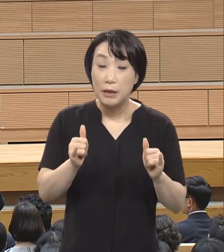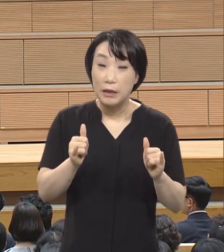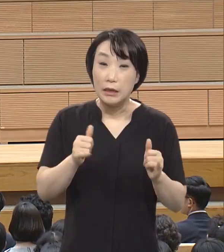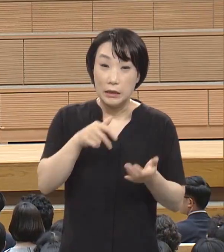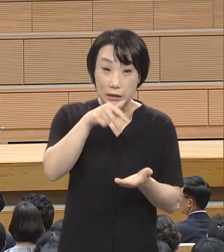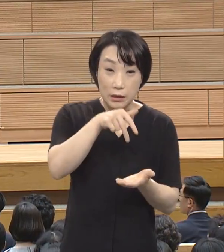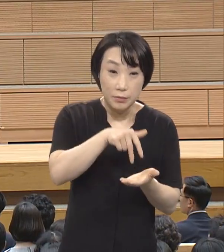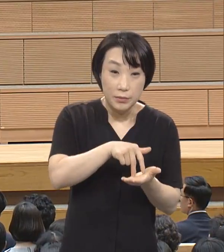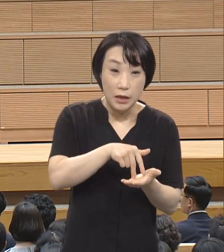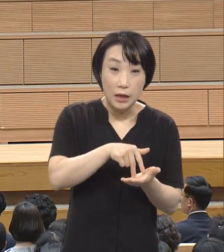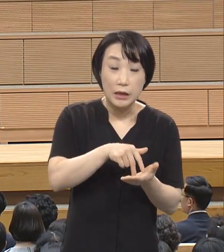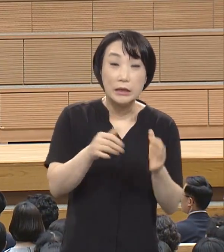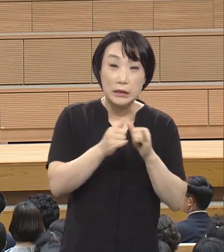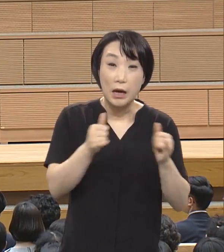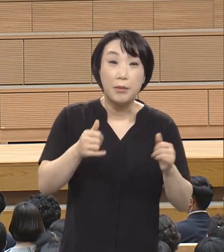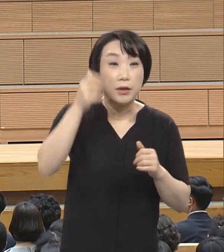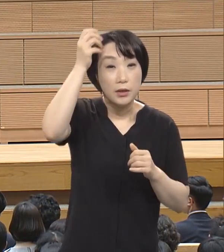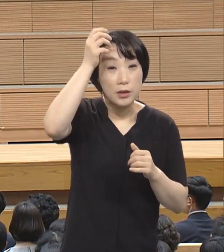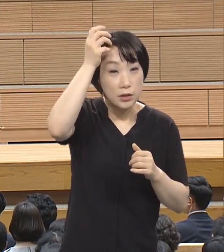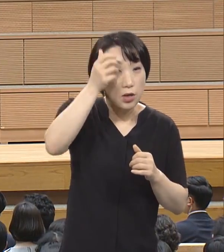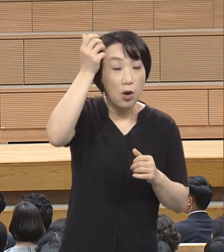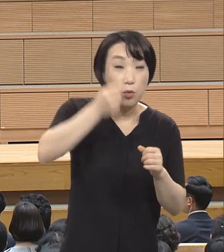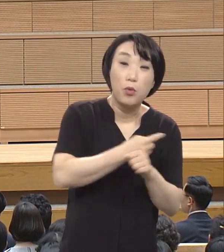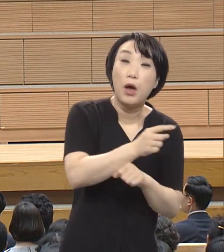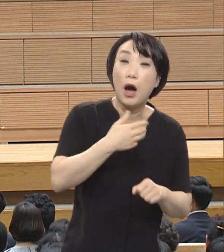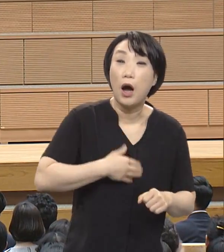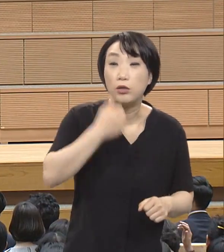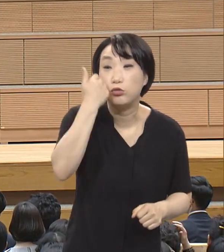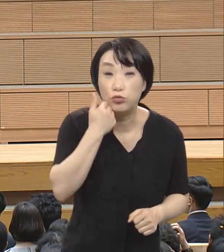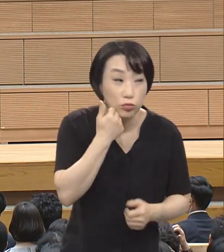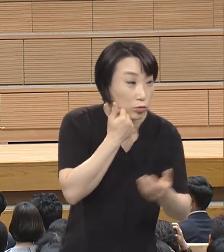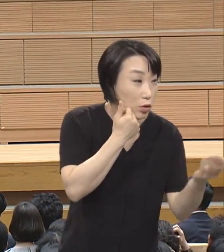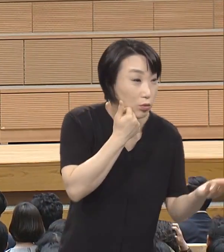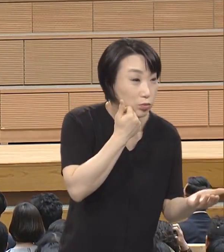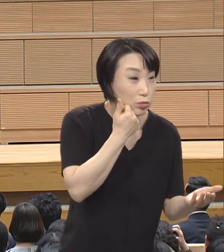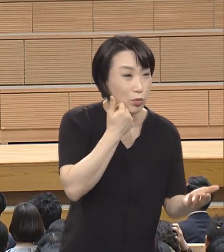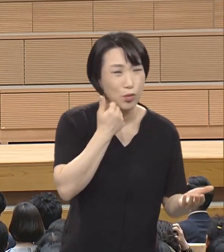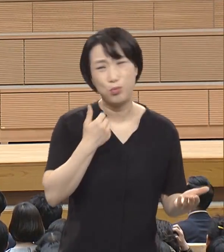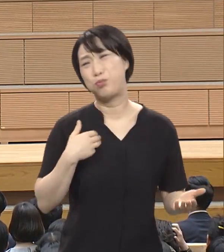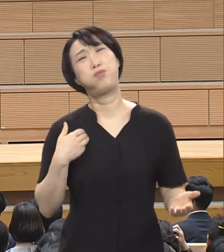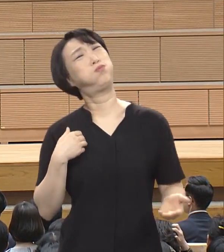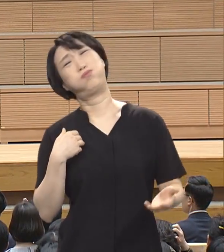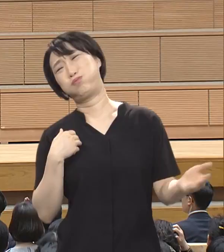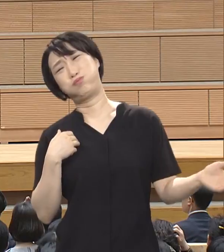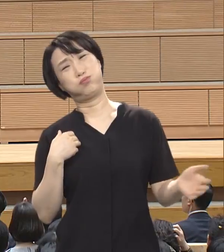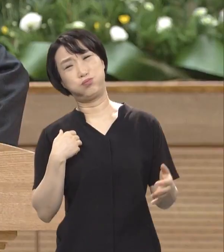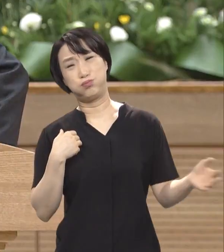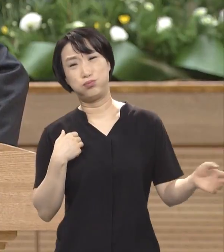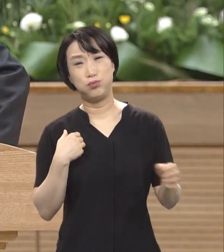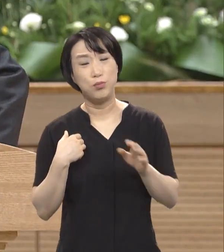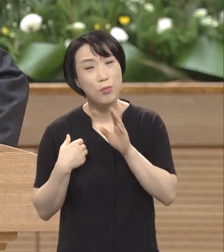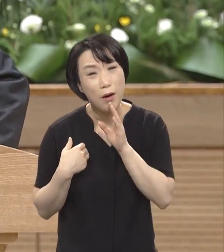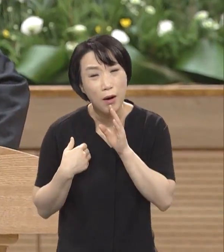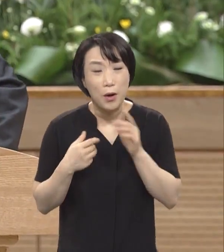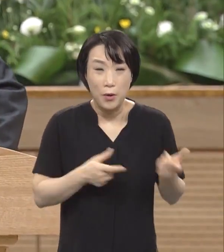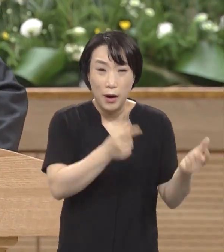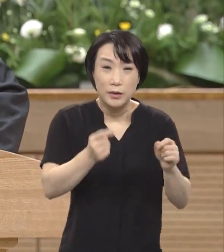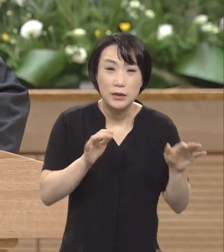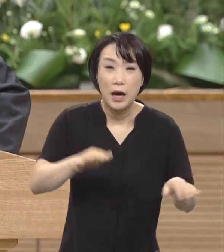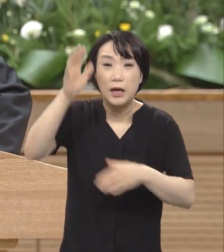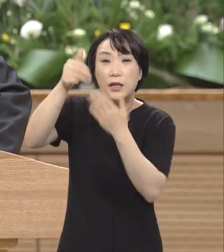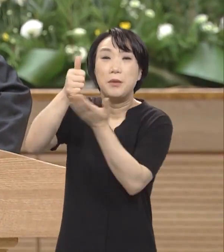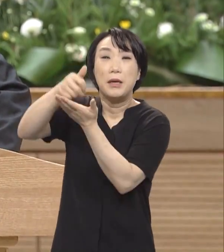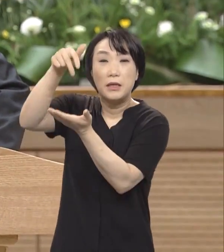사람의 사종을 사람 속에 있는 영 외에는 누가 알리오? 이와 같이